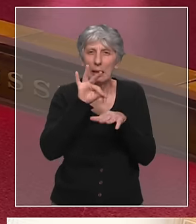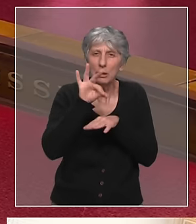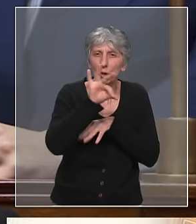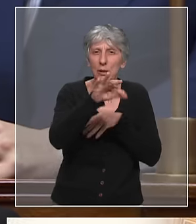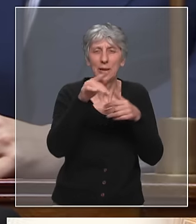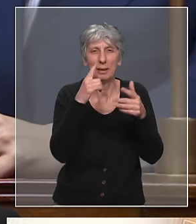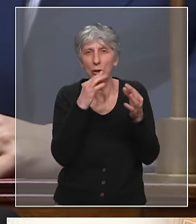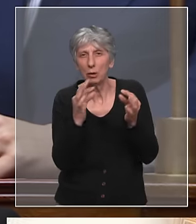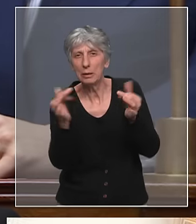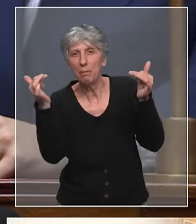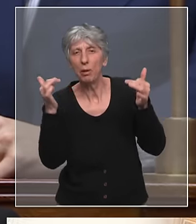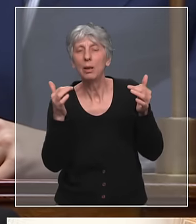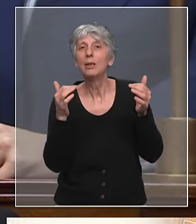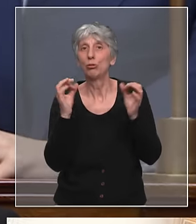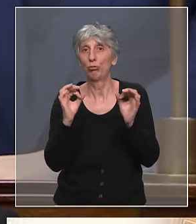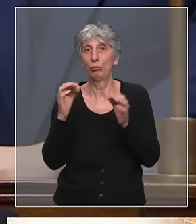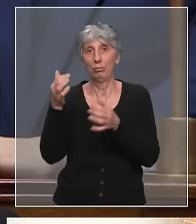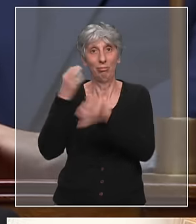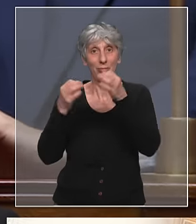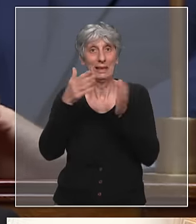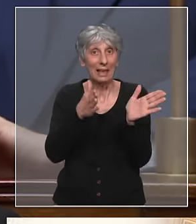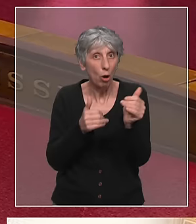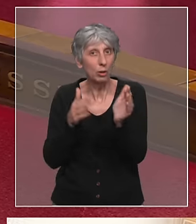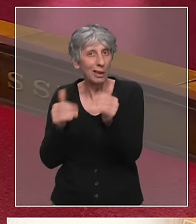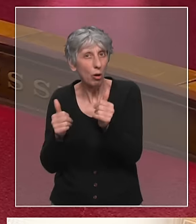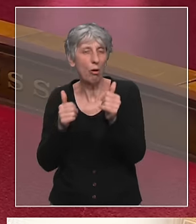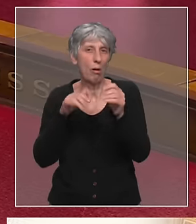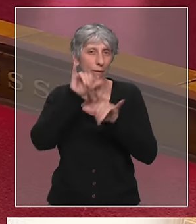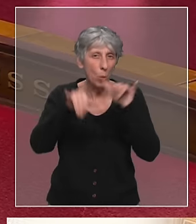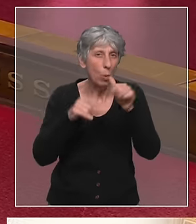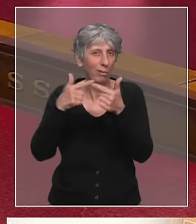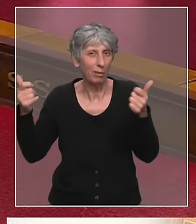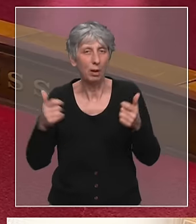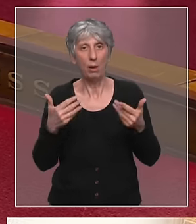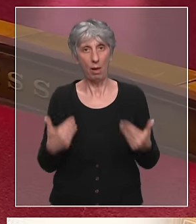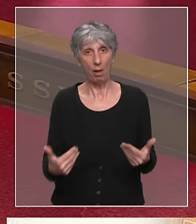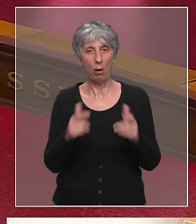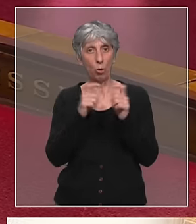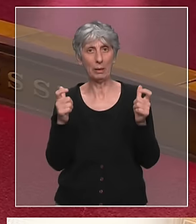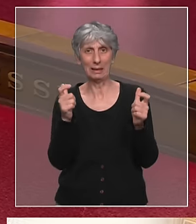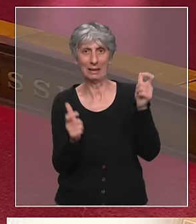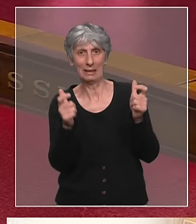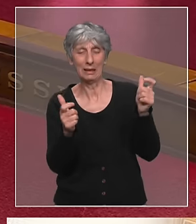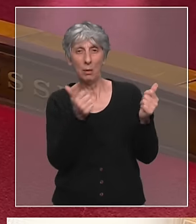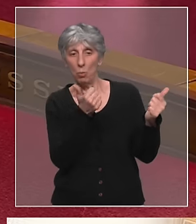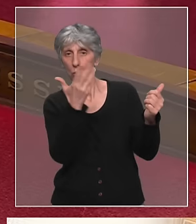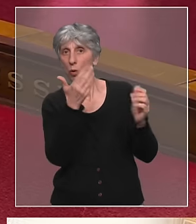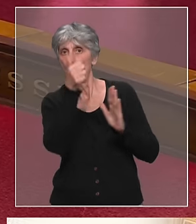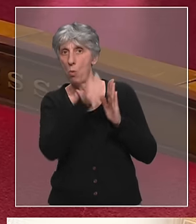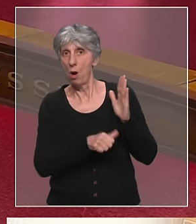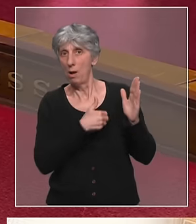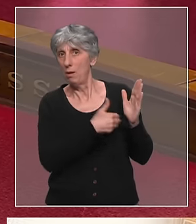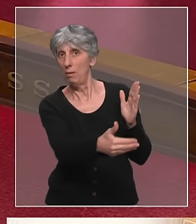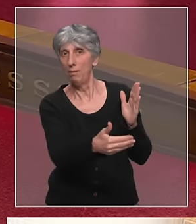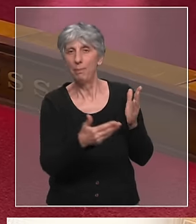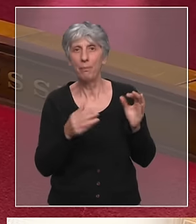sensibles dans les secteurs que vous venez d'évoquer. Cette entreprise, elle traverse des difficultés, vous l'avez dit, depuis plusieurs mois maintenant.